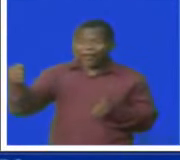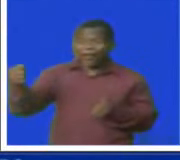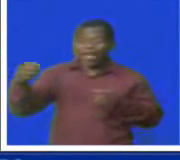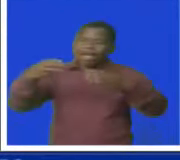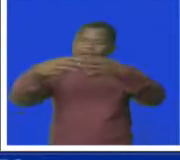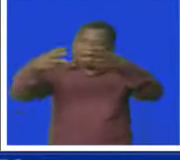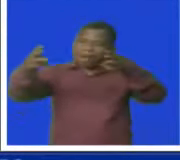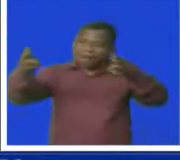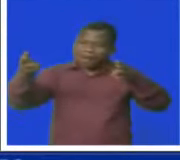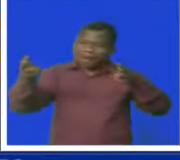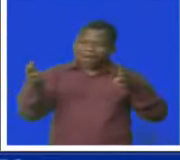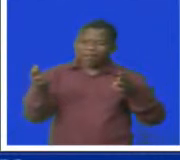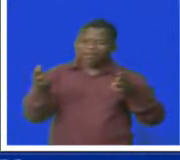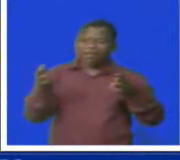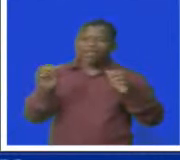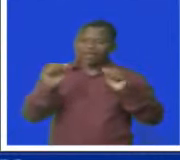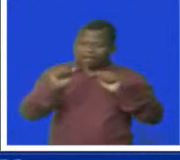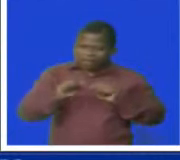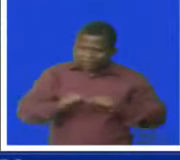lo mthetho.